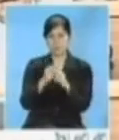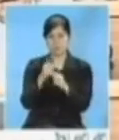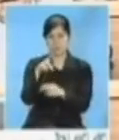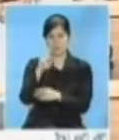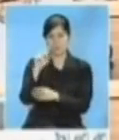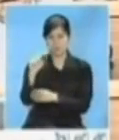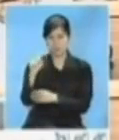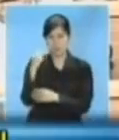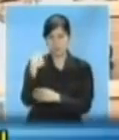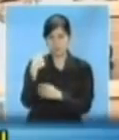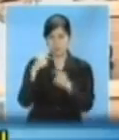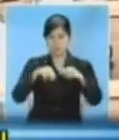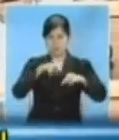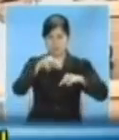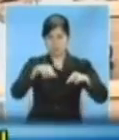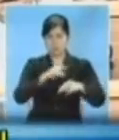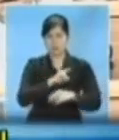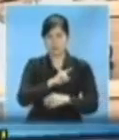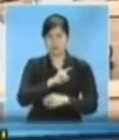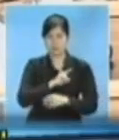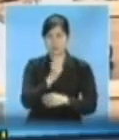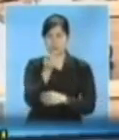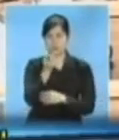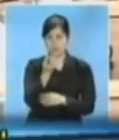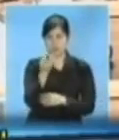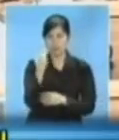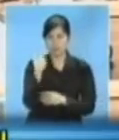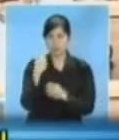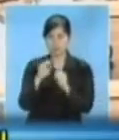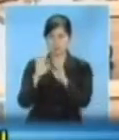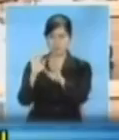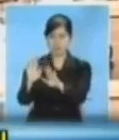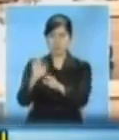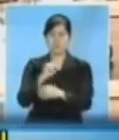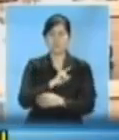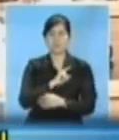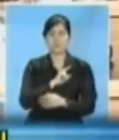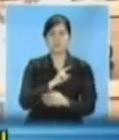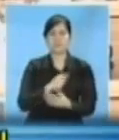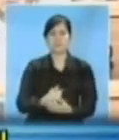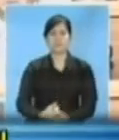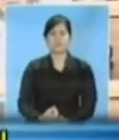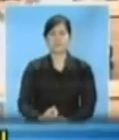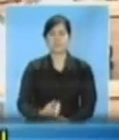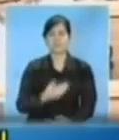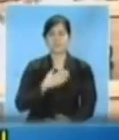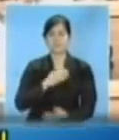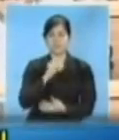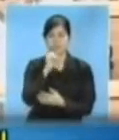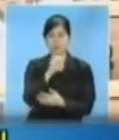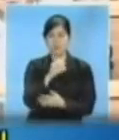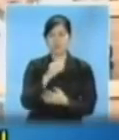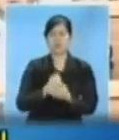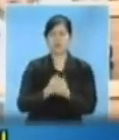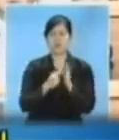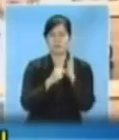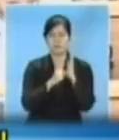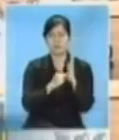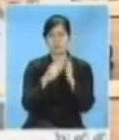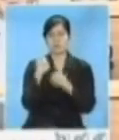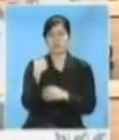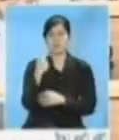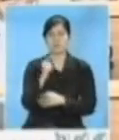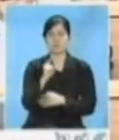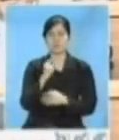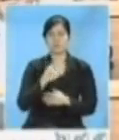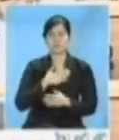แลเรื่องข้าวสินะคนสุรินทร์มีปัญหาเรื่องข้าวเยอะฝากไว้นิดนึงฮะท่านประธานครับเมื่อกี้ที่ผมพูดเนี่ยผมเป็นการยกตัวอย่าง